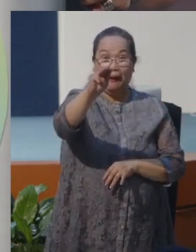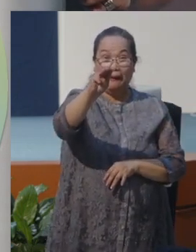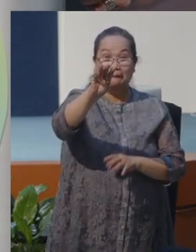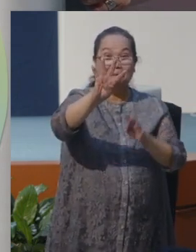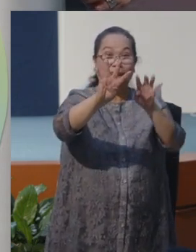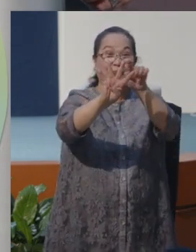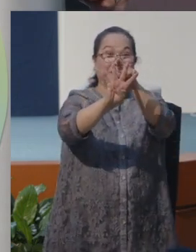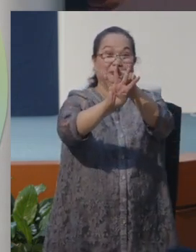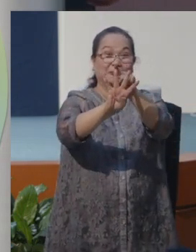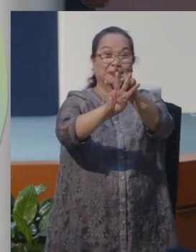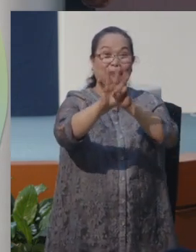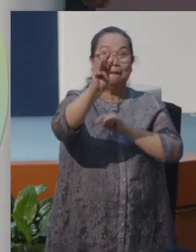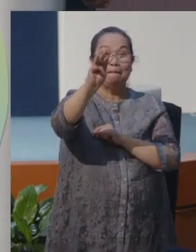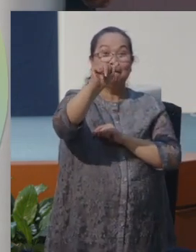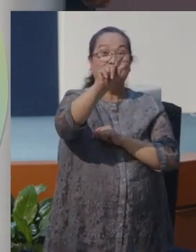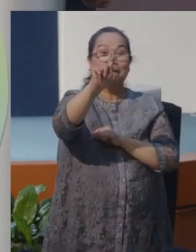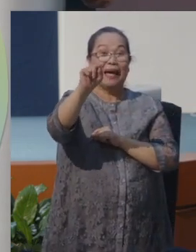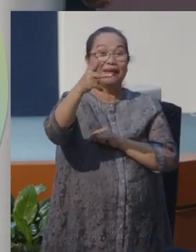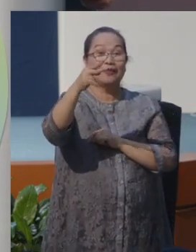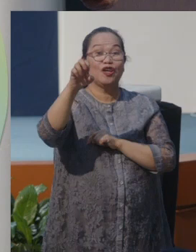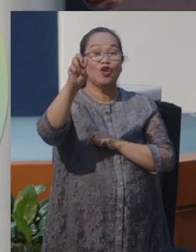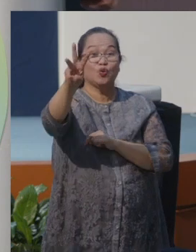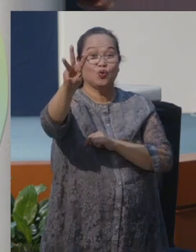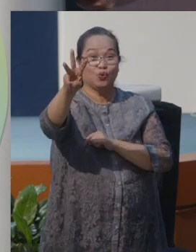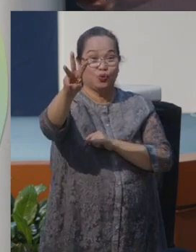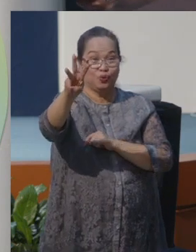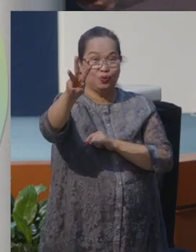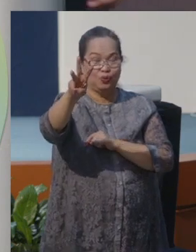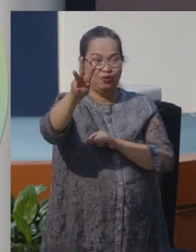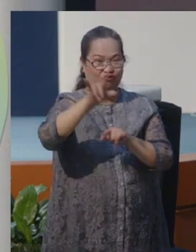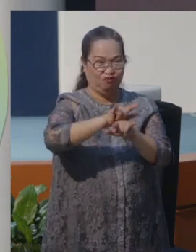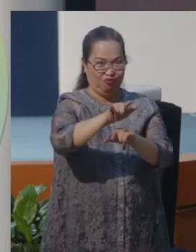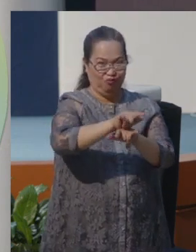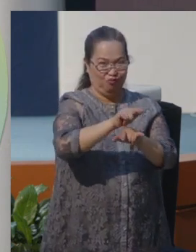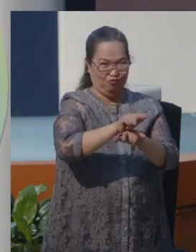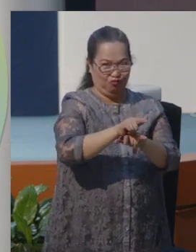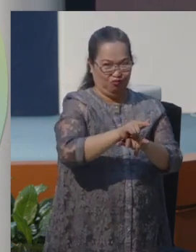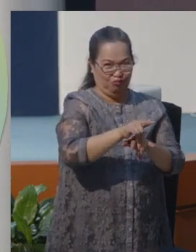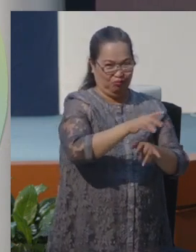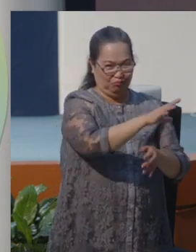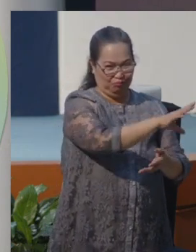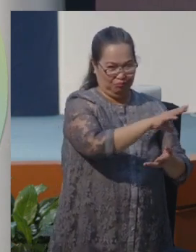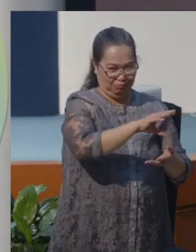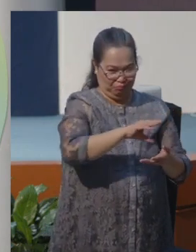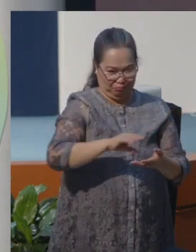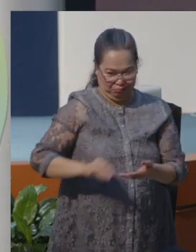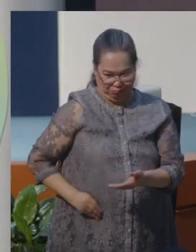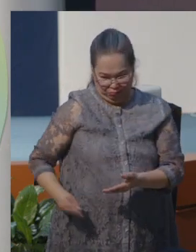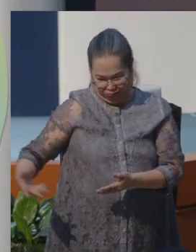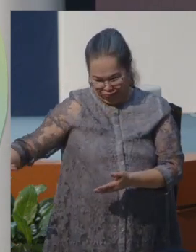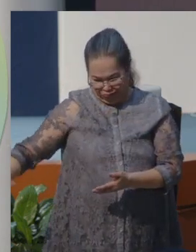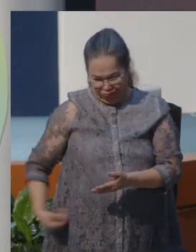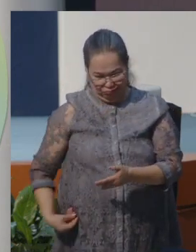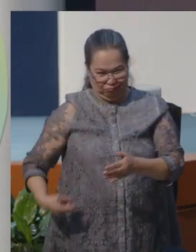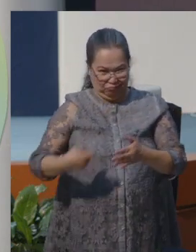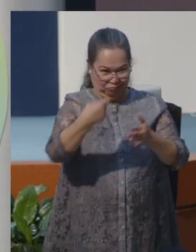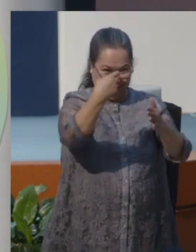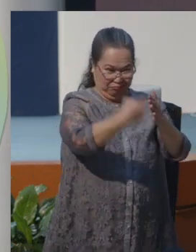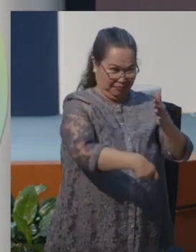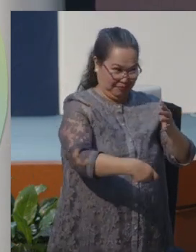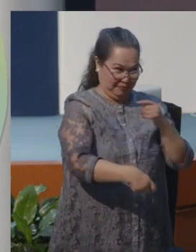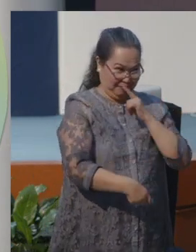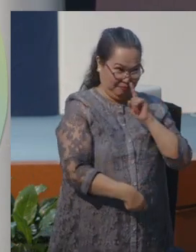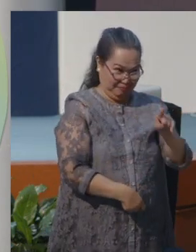traidor na tax collector na naging gospel writer. Si Matthew. Nakita natin siya, ang pangalan